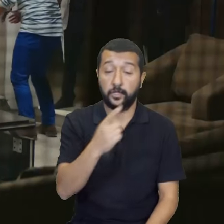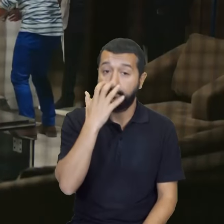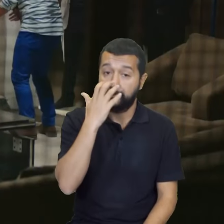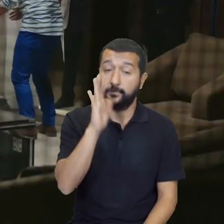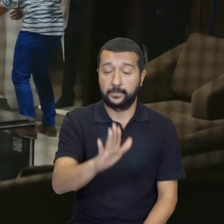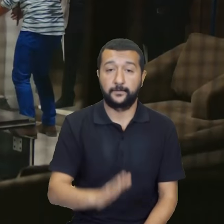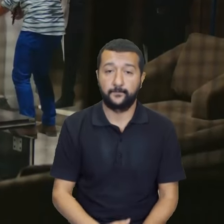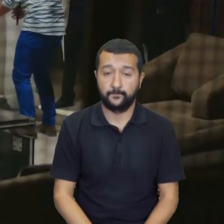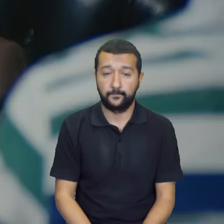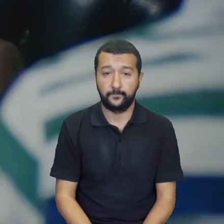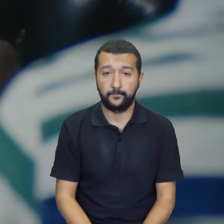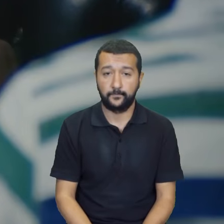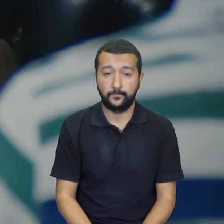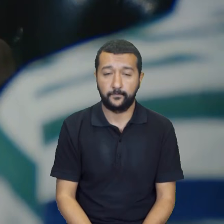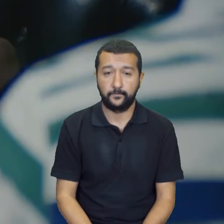Bekle.